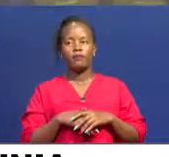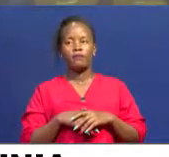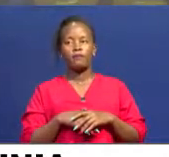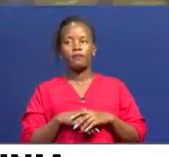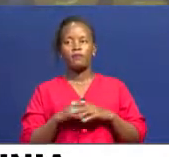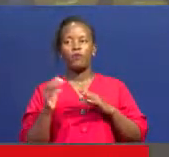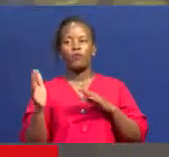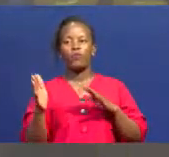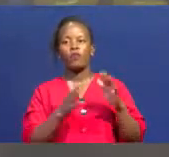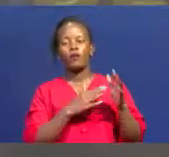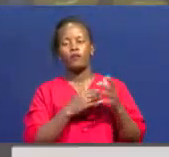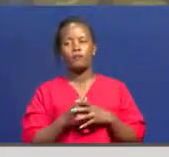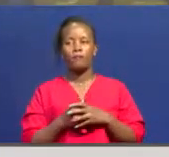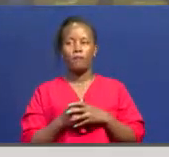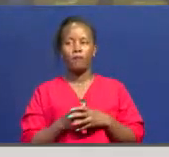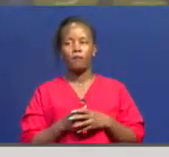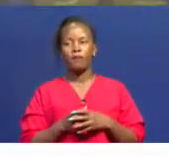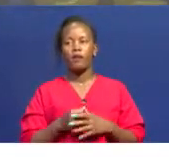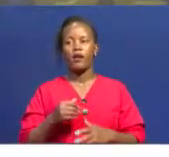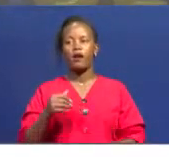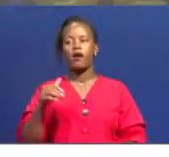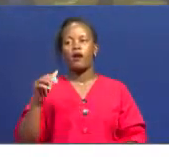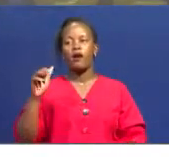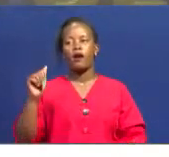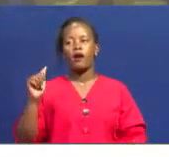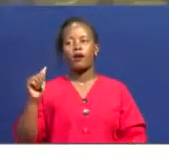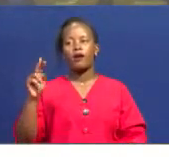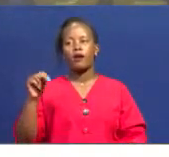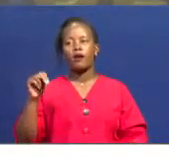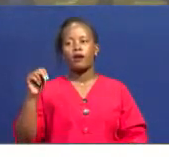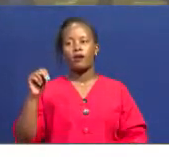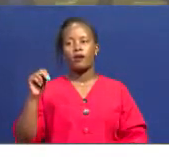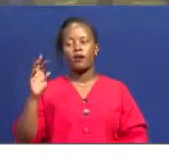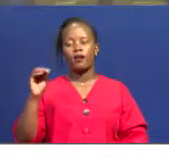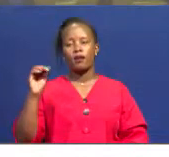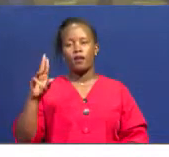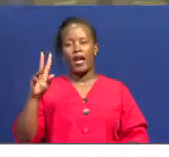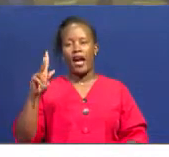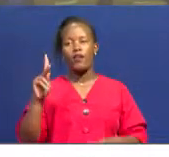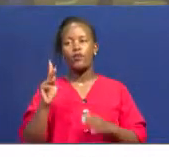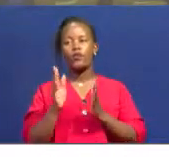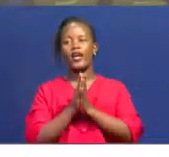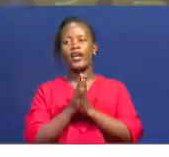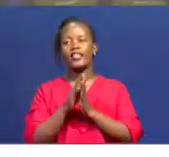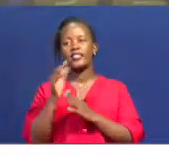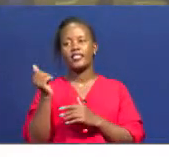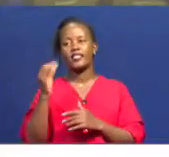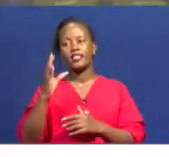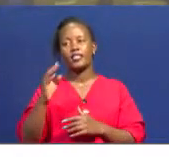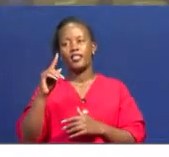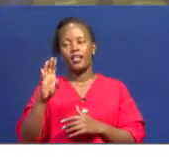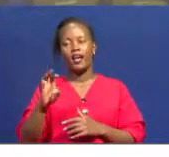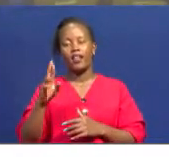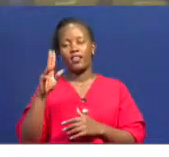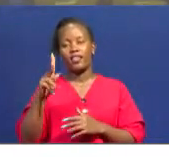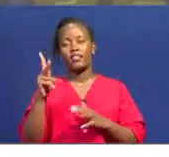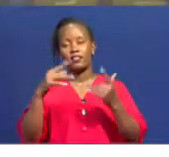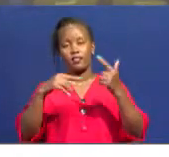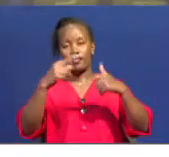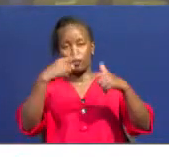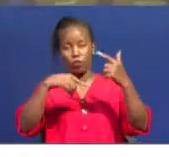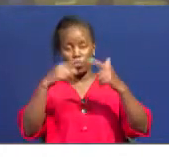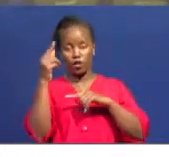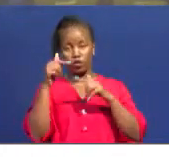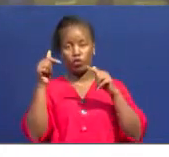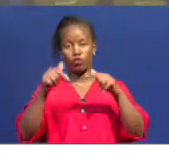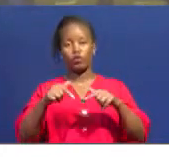Na mtazamaji, Anouk van der Velde na Clark Nelson ndio washindi wa mkondo wa kwanza wa mashindano ya tenisi extreme yaliyoandaliwa